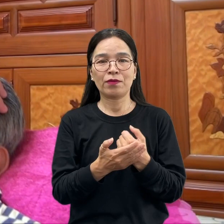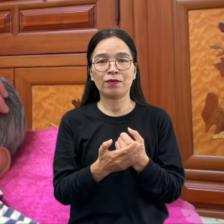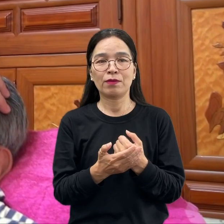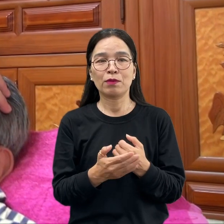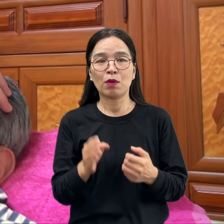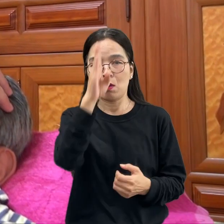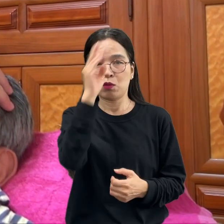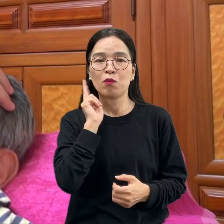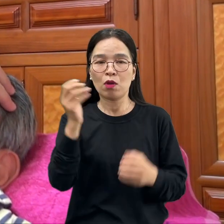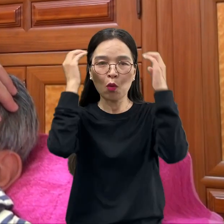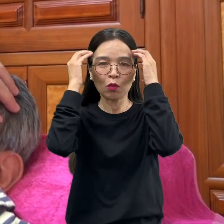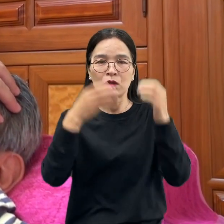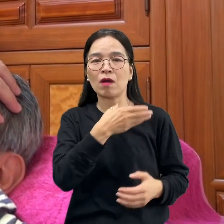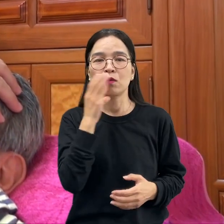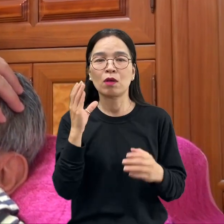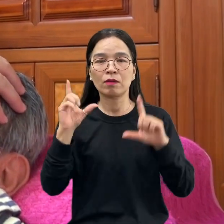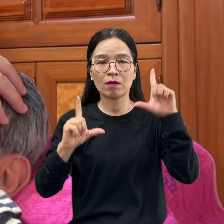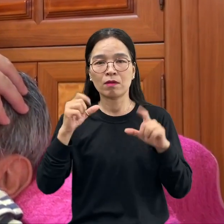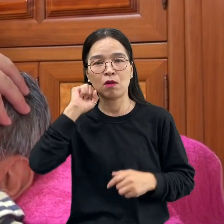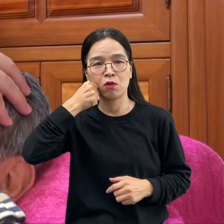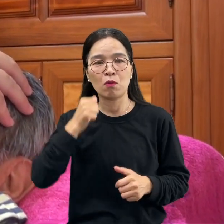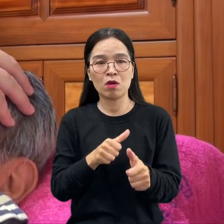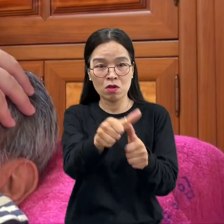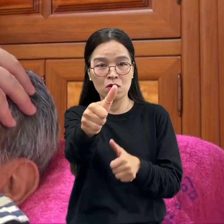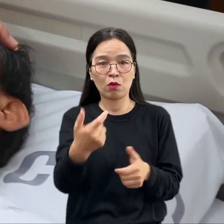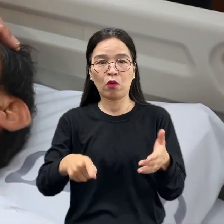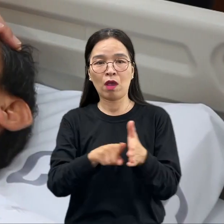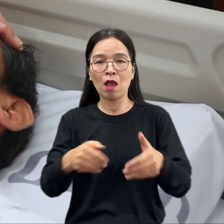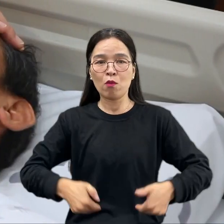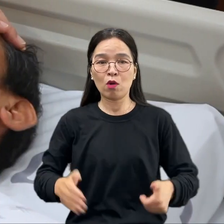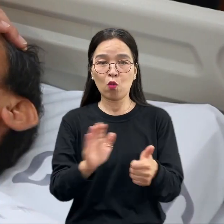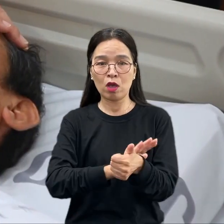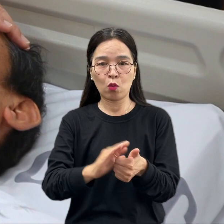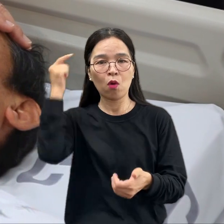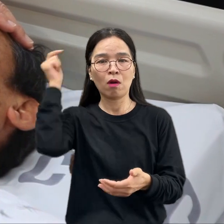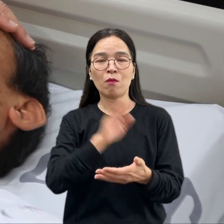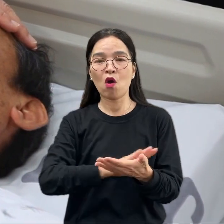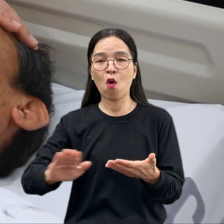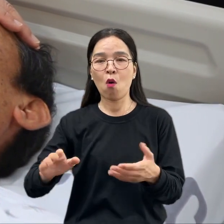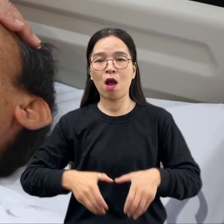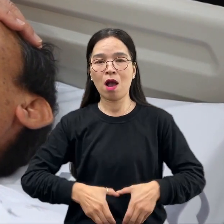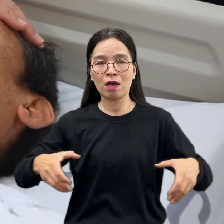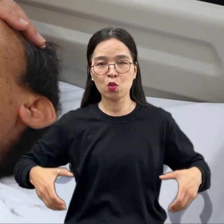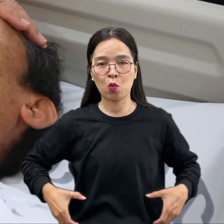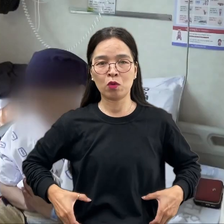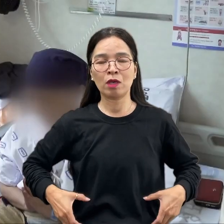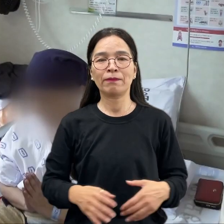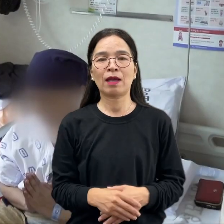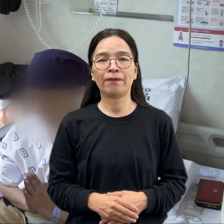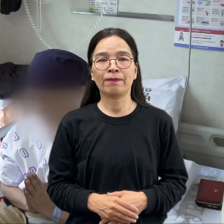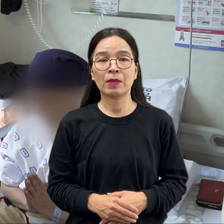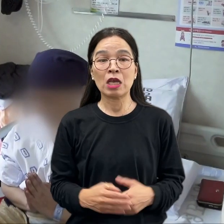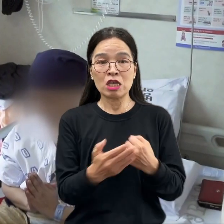은총은 중병의 고통이나 노쇠 상태의 어려움을 이겨내기 위해 필요한 위로, 평화와